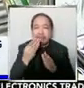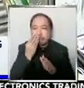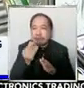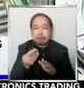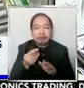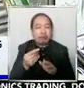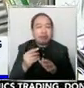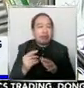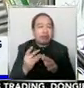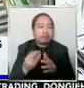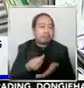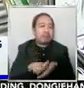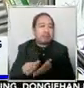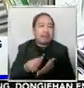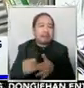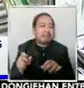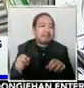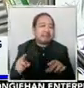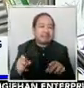isasama na yung indoor,